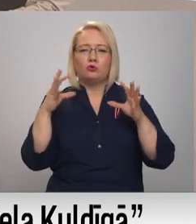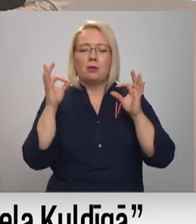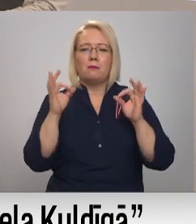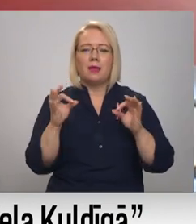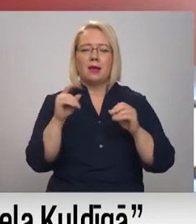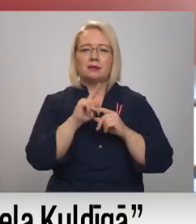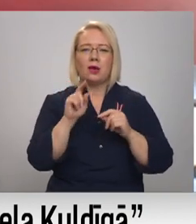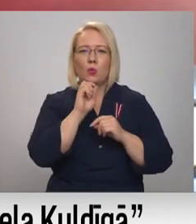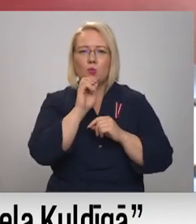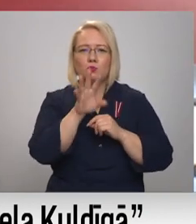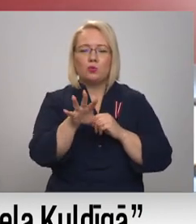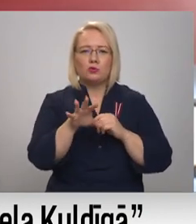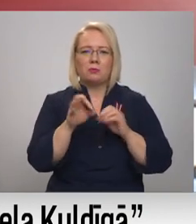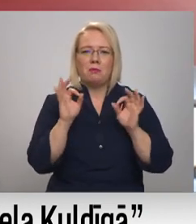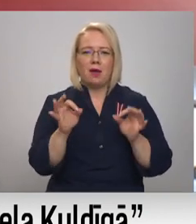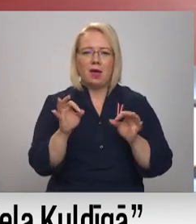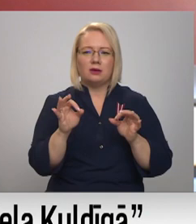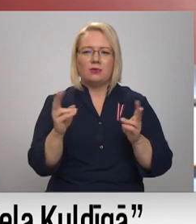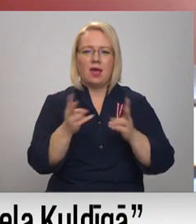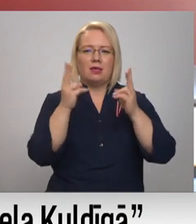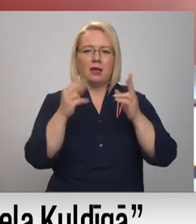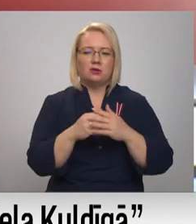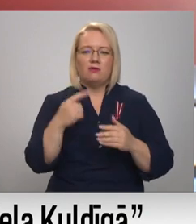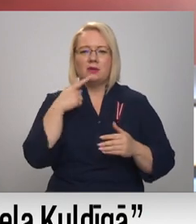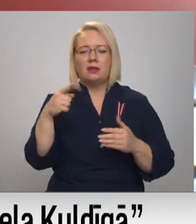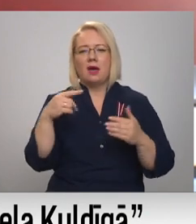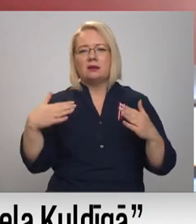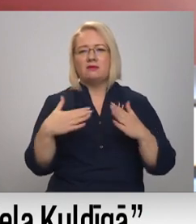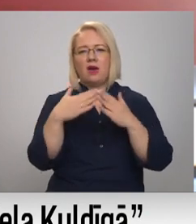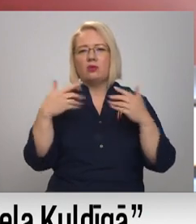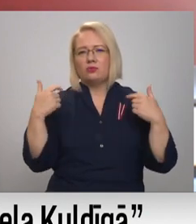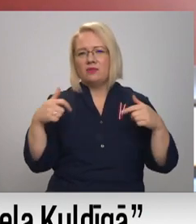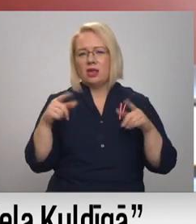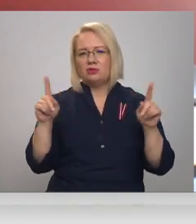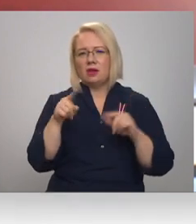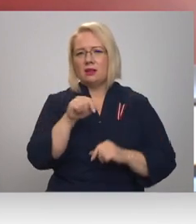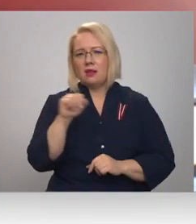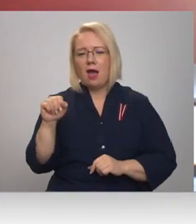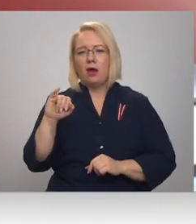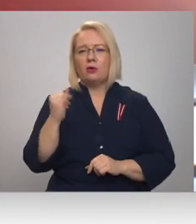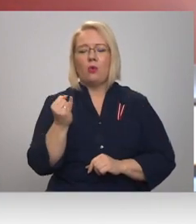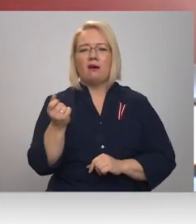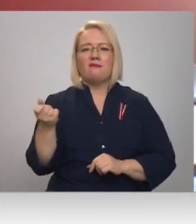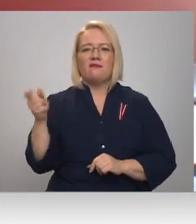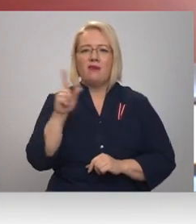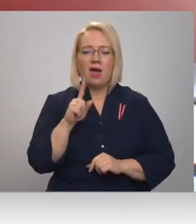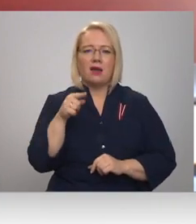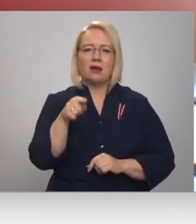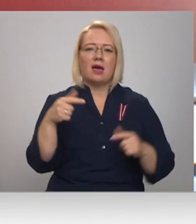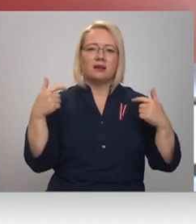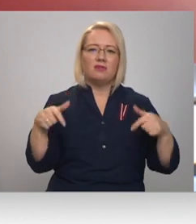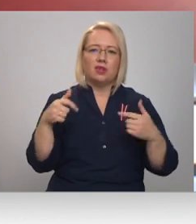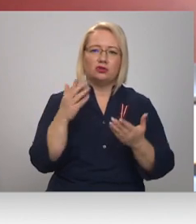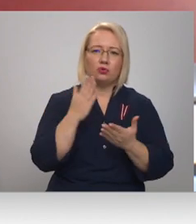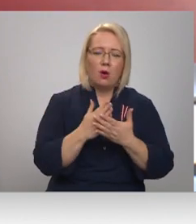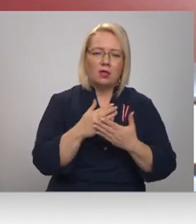īstajā brīdī, tad ir iedegās tas. Un vēl viena tā svinēšana ir tā, ka jo vairāk tās svinēšanas notiek, jo